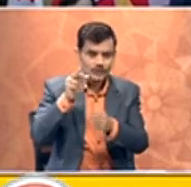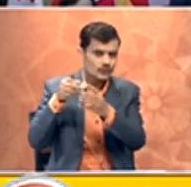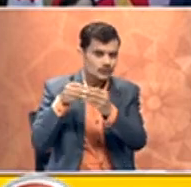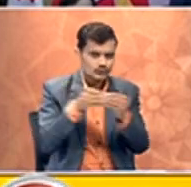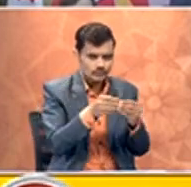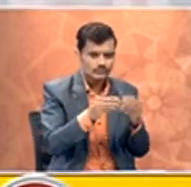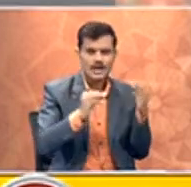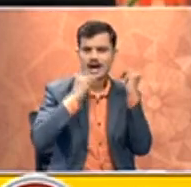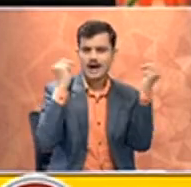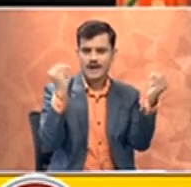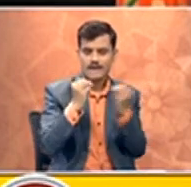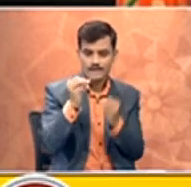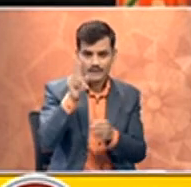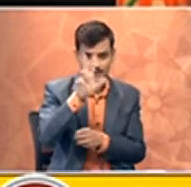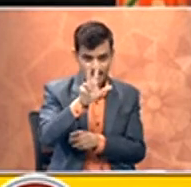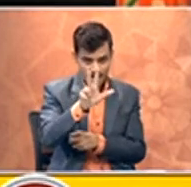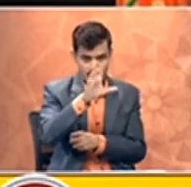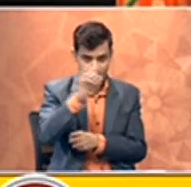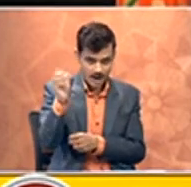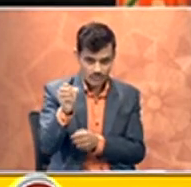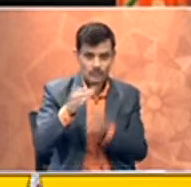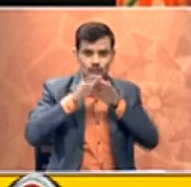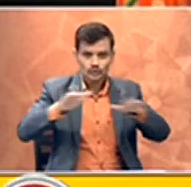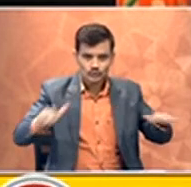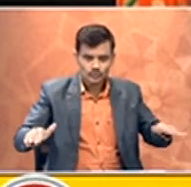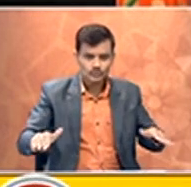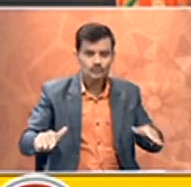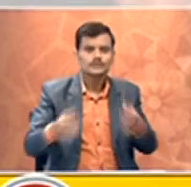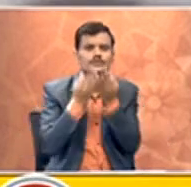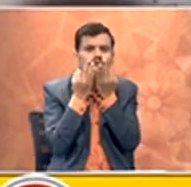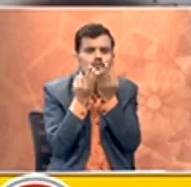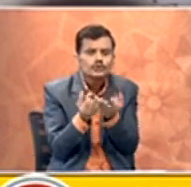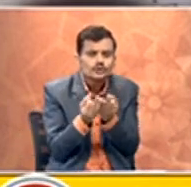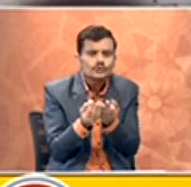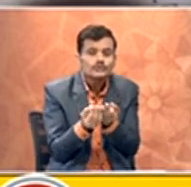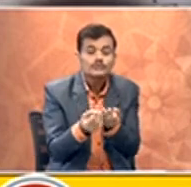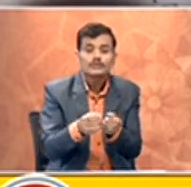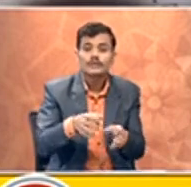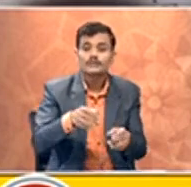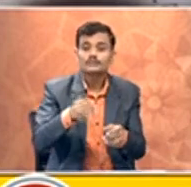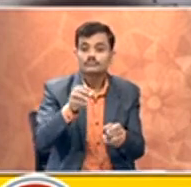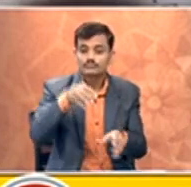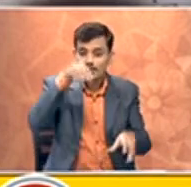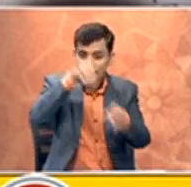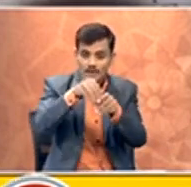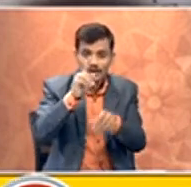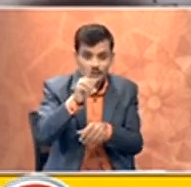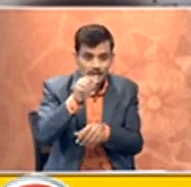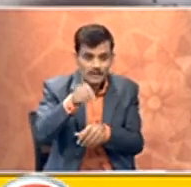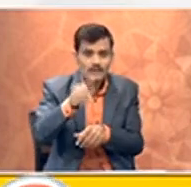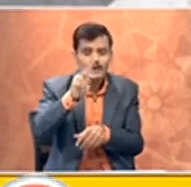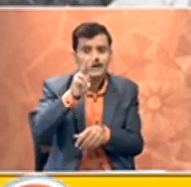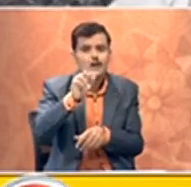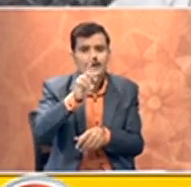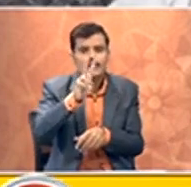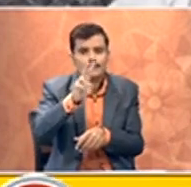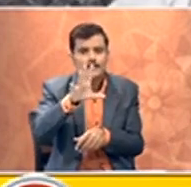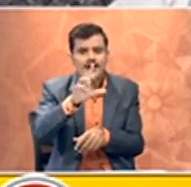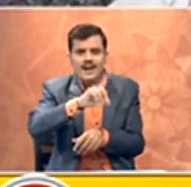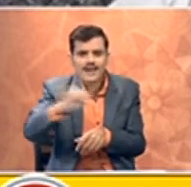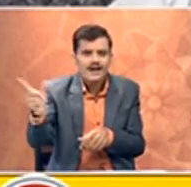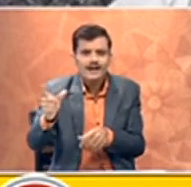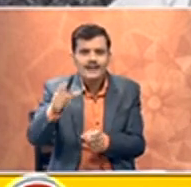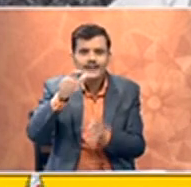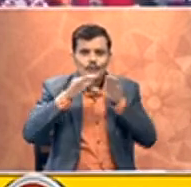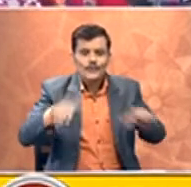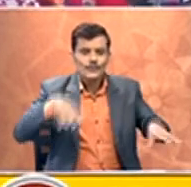में 800 स्कूलों के 1.25 लाख स्टूडेंट्स की भागीदारी एक नया विश्व रिकॉर्ड बन गया।